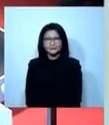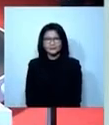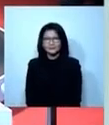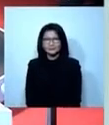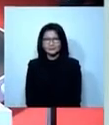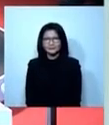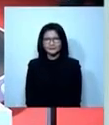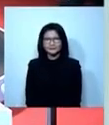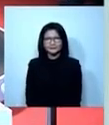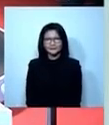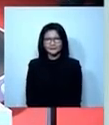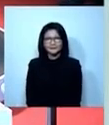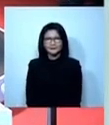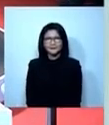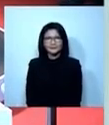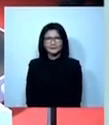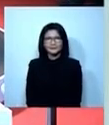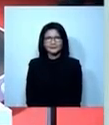bagaimana